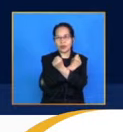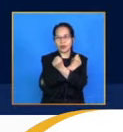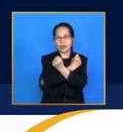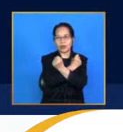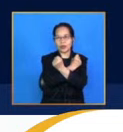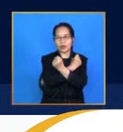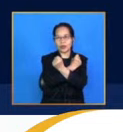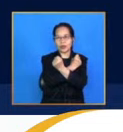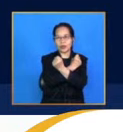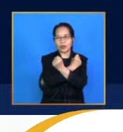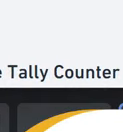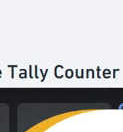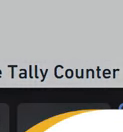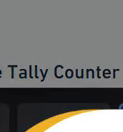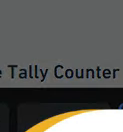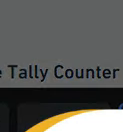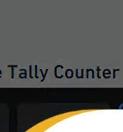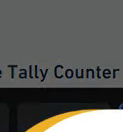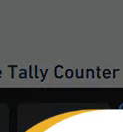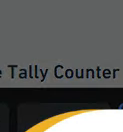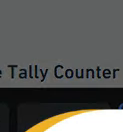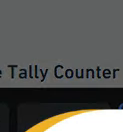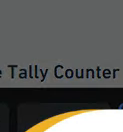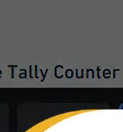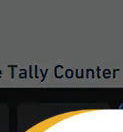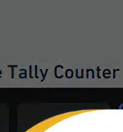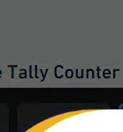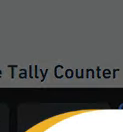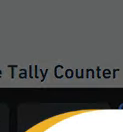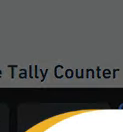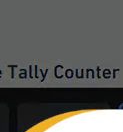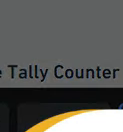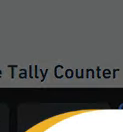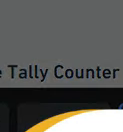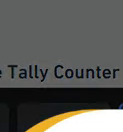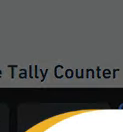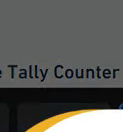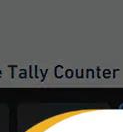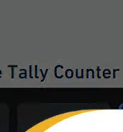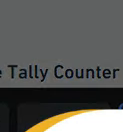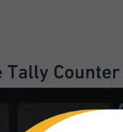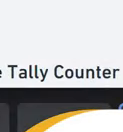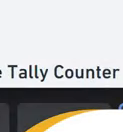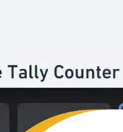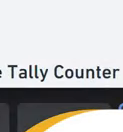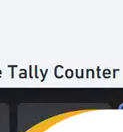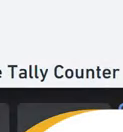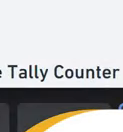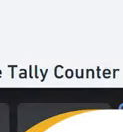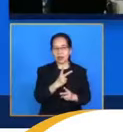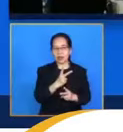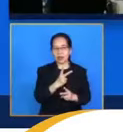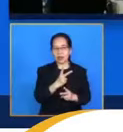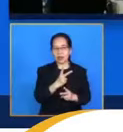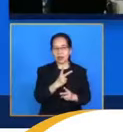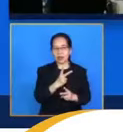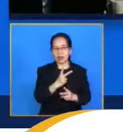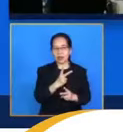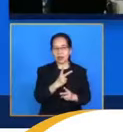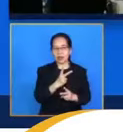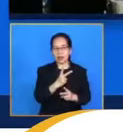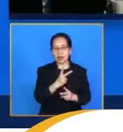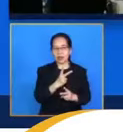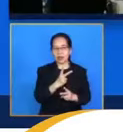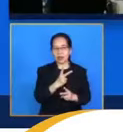siya sa kwarto. Yung pinakita mo kanina mga ano. Yung impression sa akin ng mga MIC na yun, tingin ko dun, yung iba dun. Roset